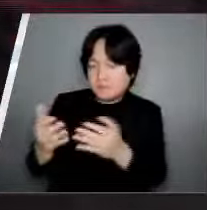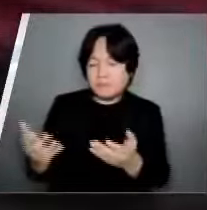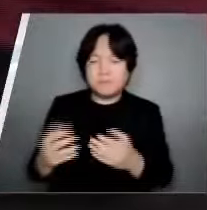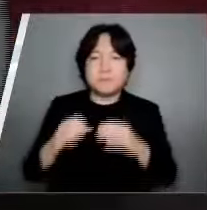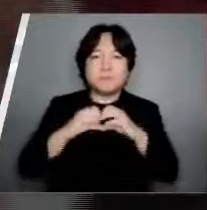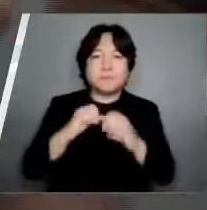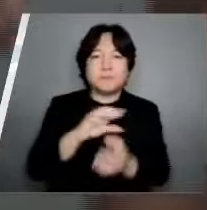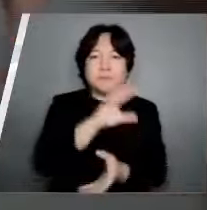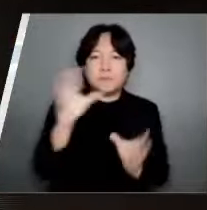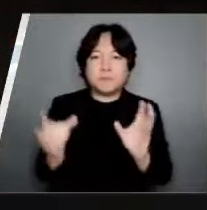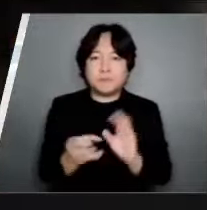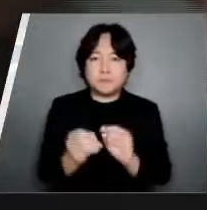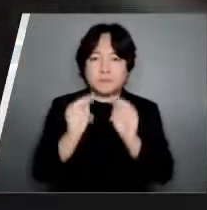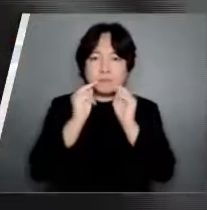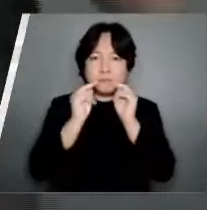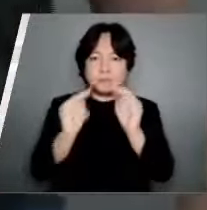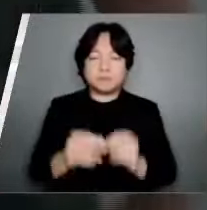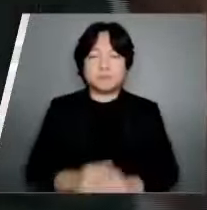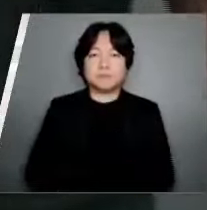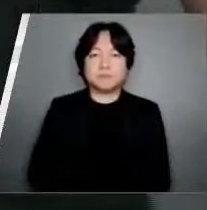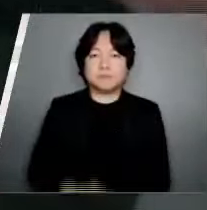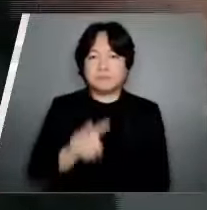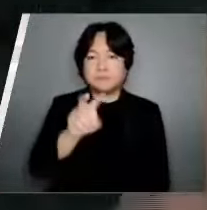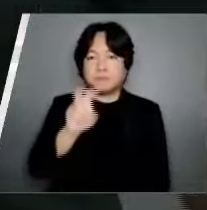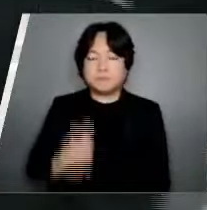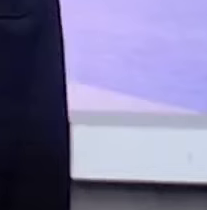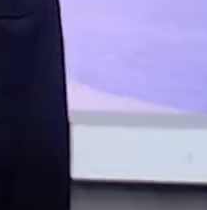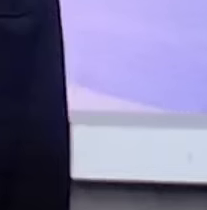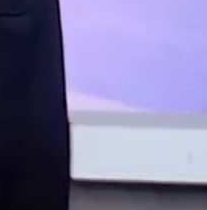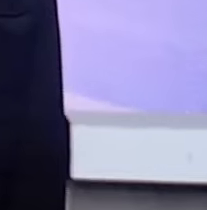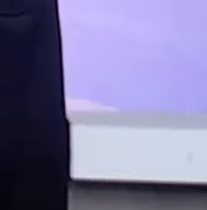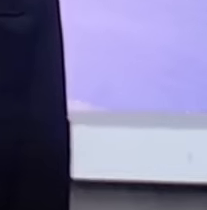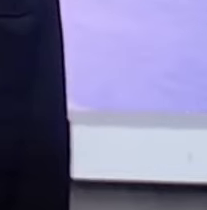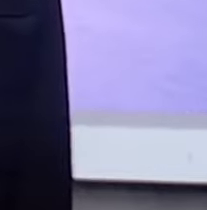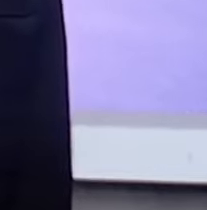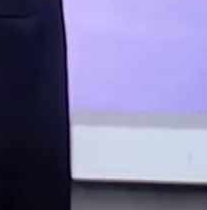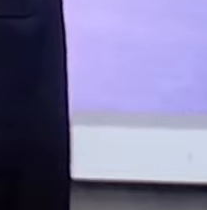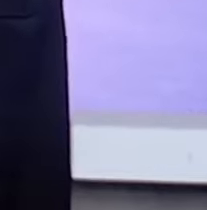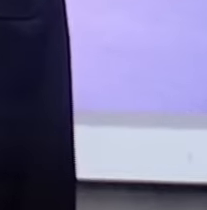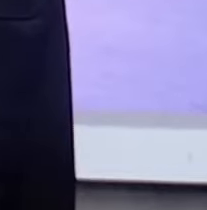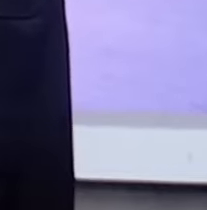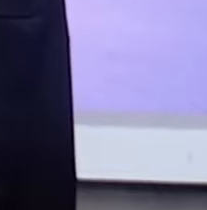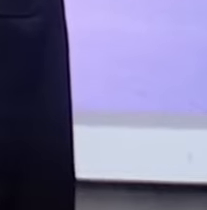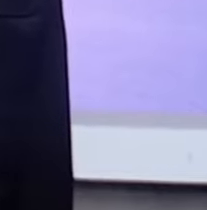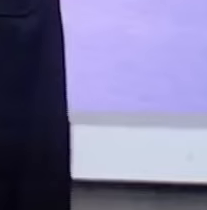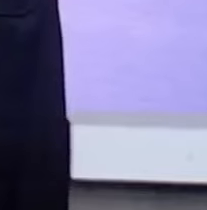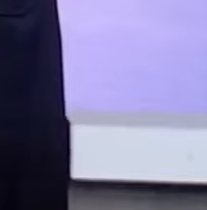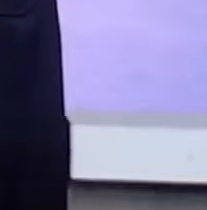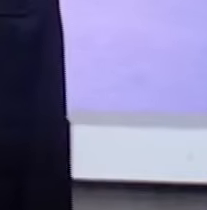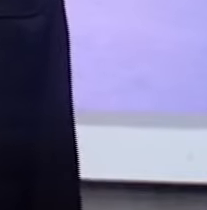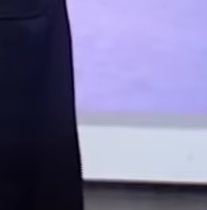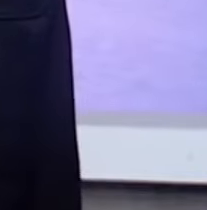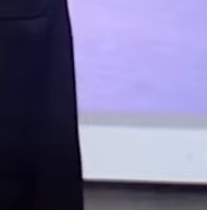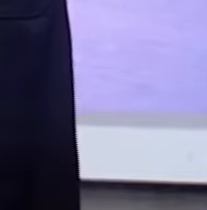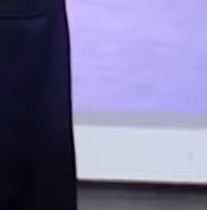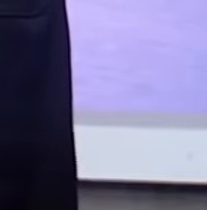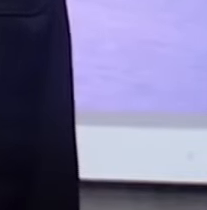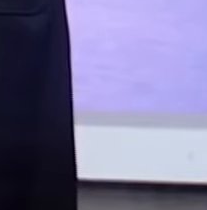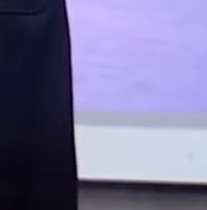News, Jamie Santos ang inyong saksi. Mga kapuso, sama-sama tayong maging